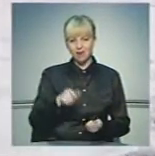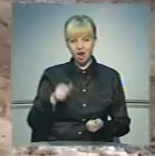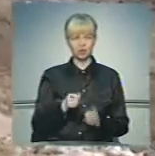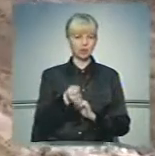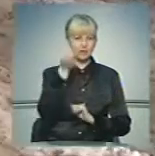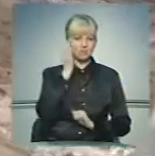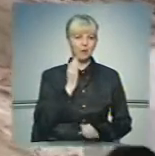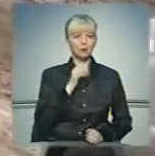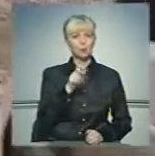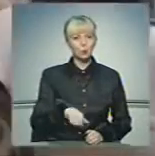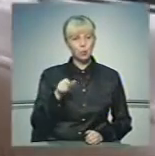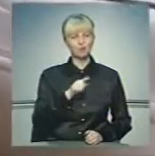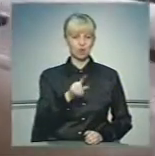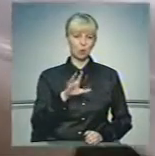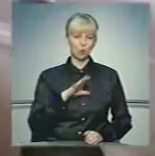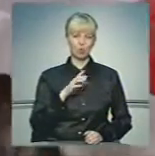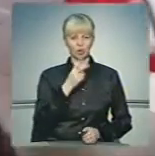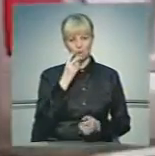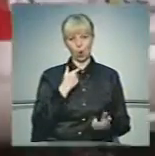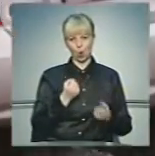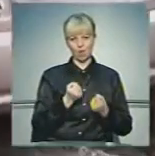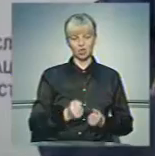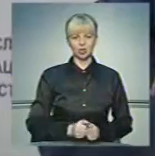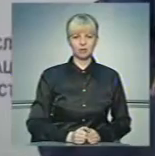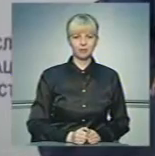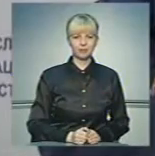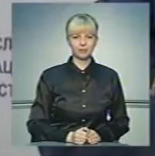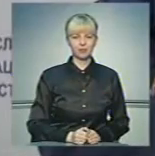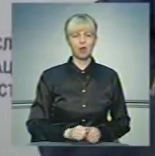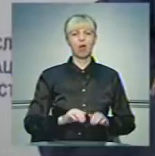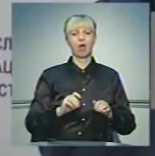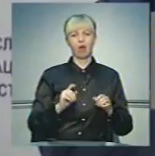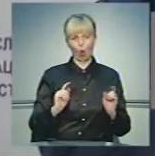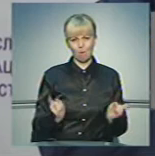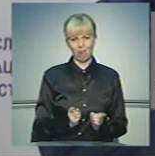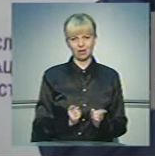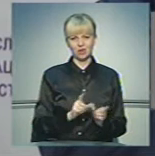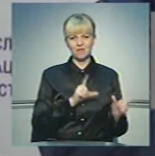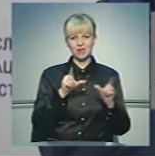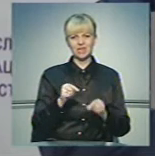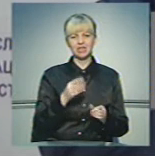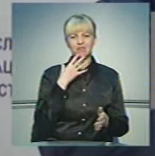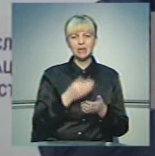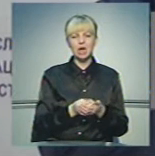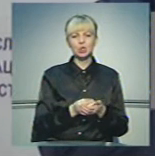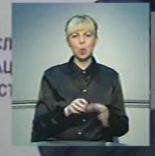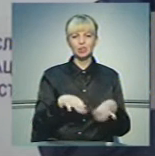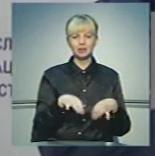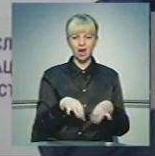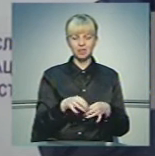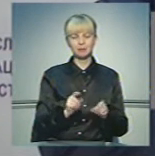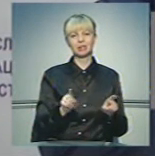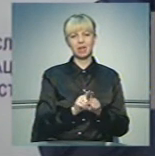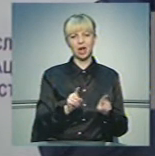котре нагадують буковинцям, аби ті були обачними. Обмежитись виїзду власного транспорту,